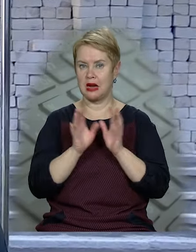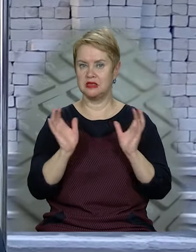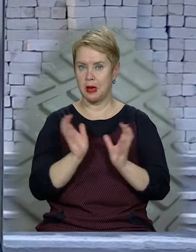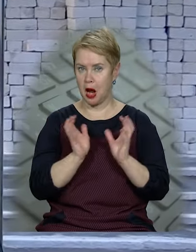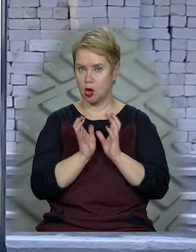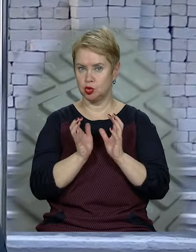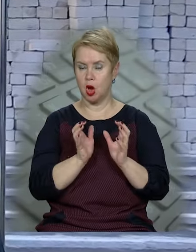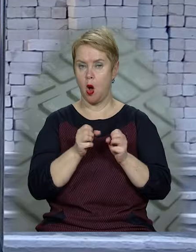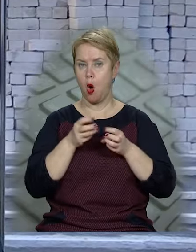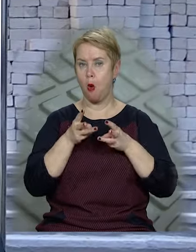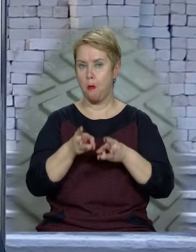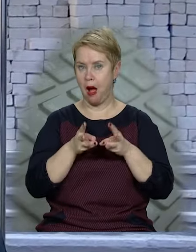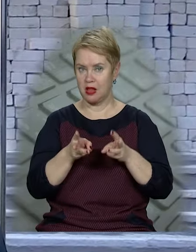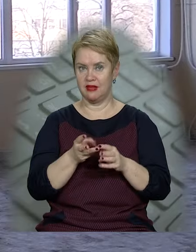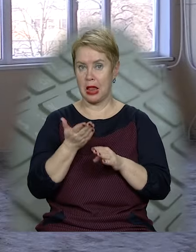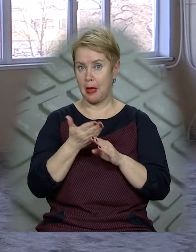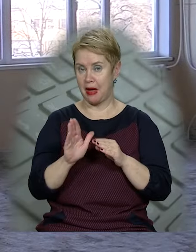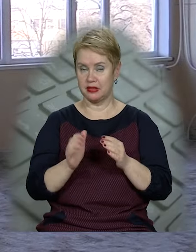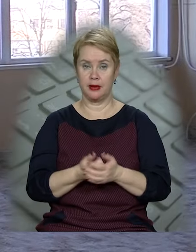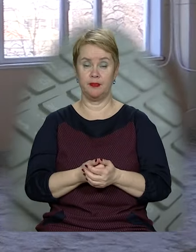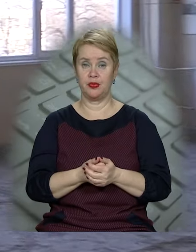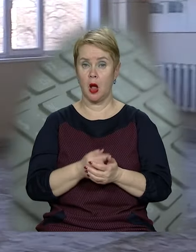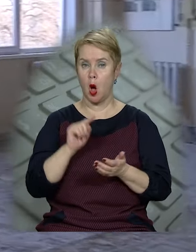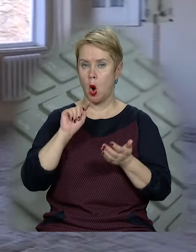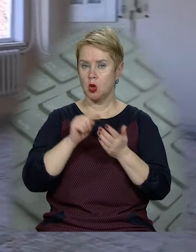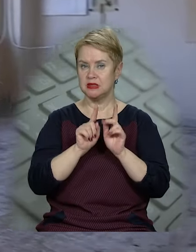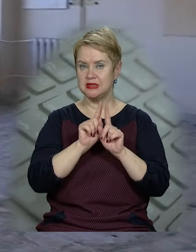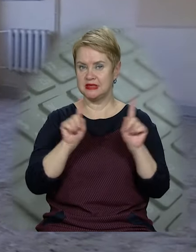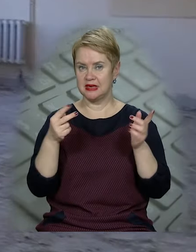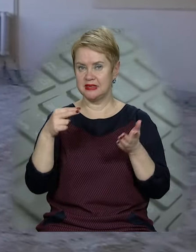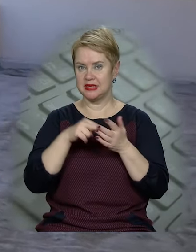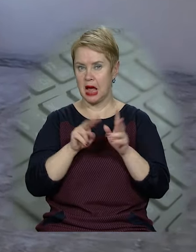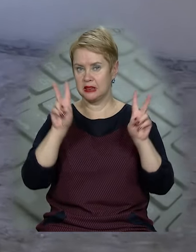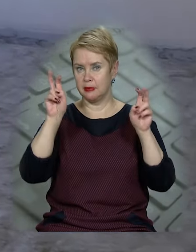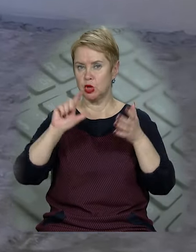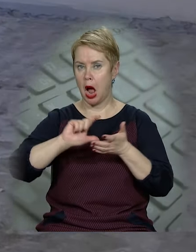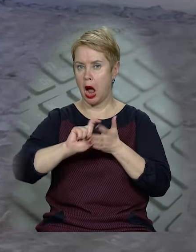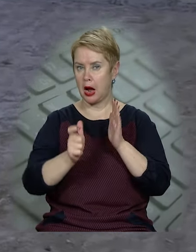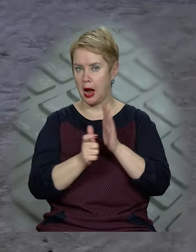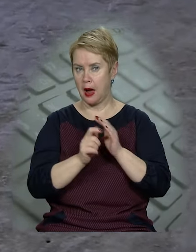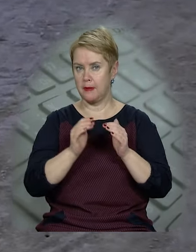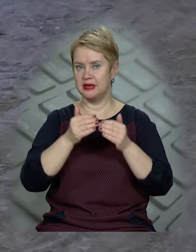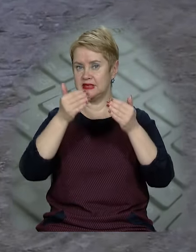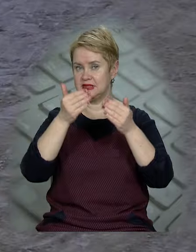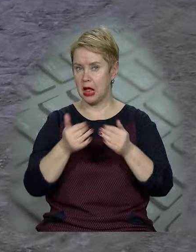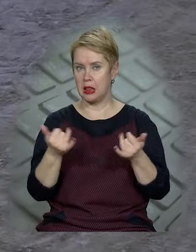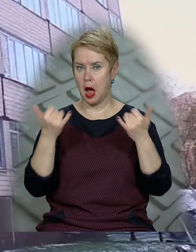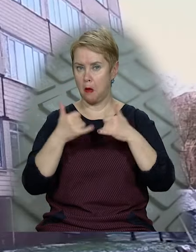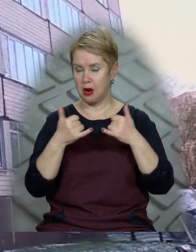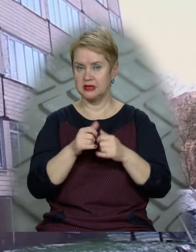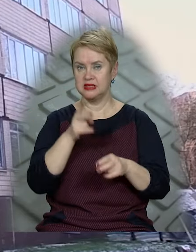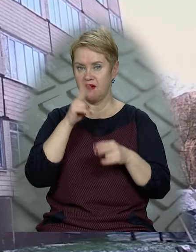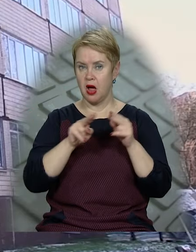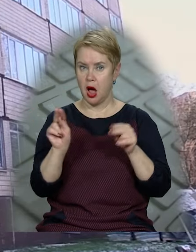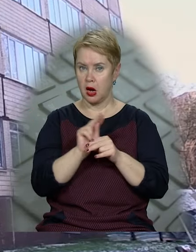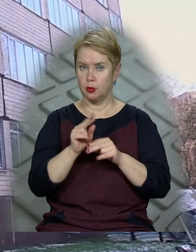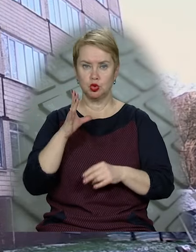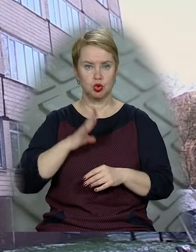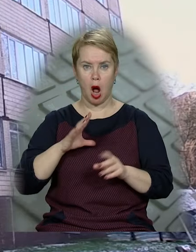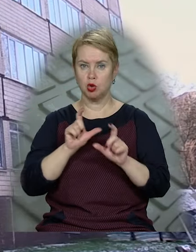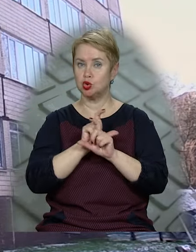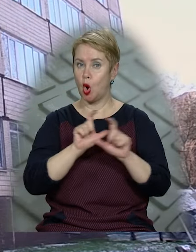енергозберігаючі опалювальні елементи. Родзинкою закладу стануть тематичні кабінети та STEM-лабораторії. На завершення ремонту дуже